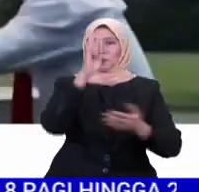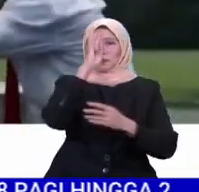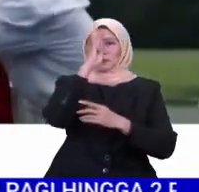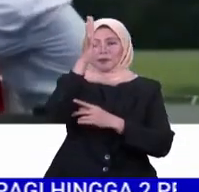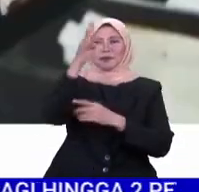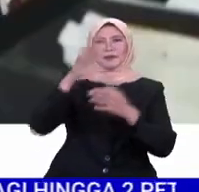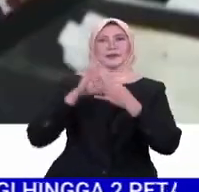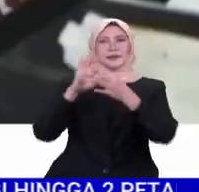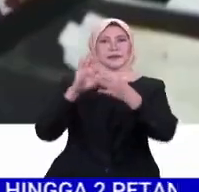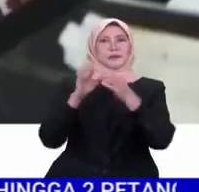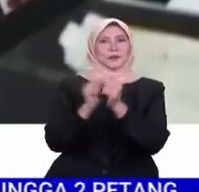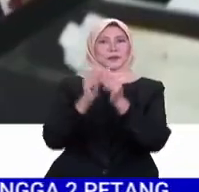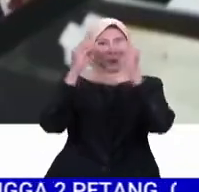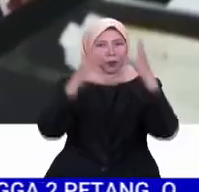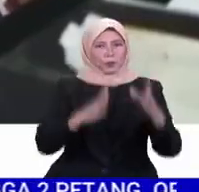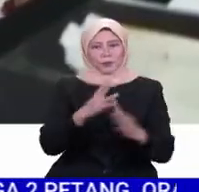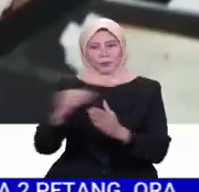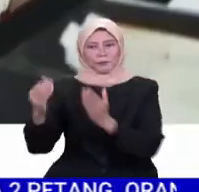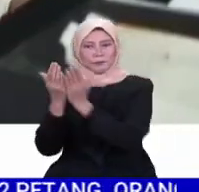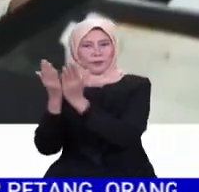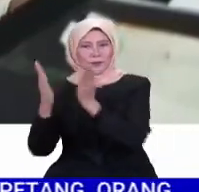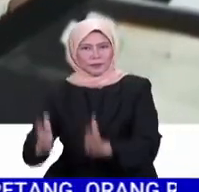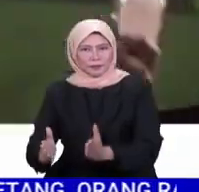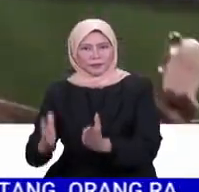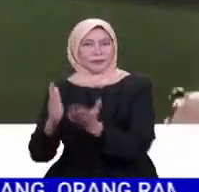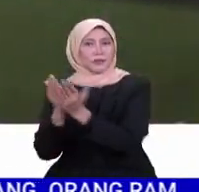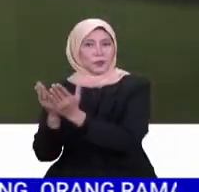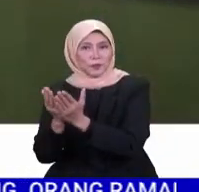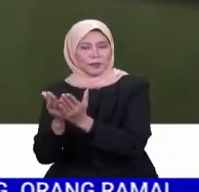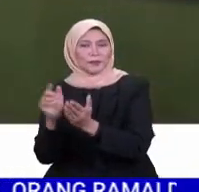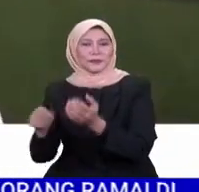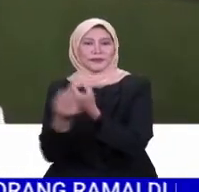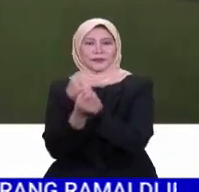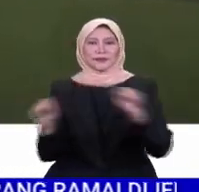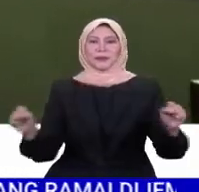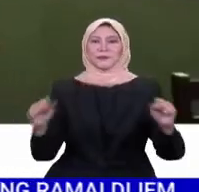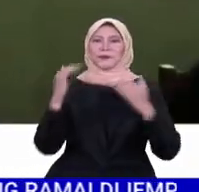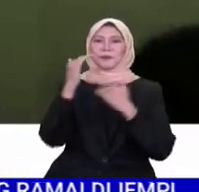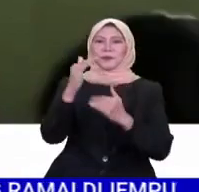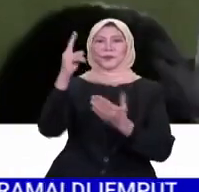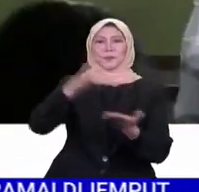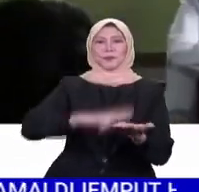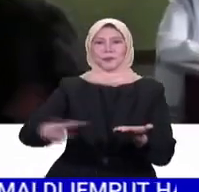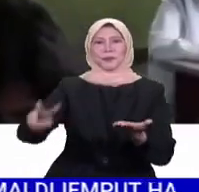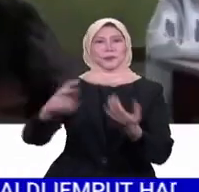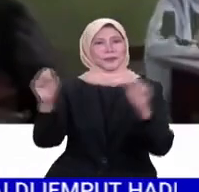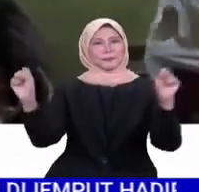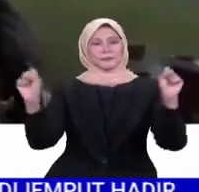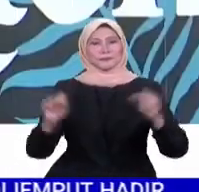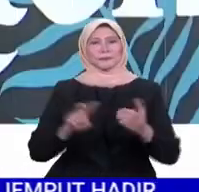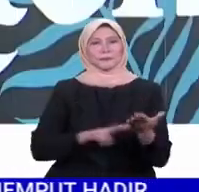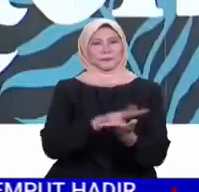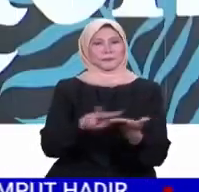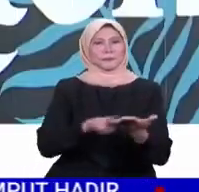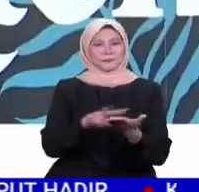hasil kerjasama guru dan pelajar sekolah berkenaan yang disiapkan dalam tempo dua minggu